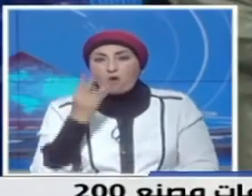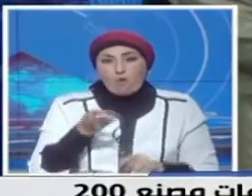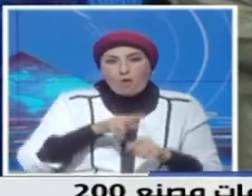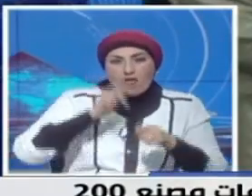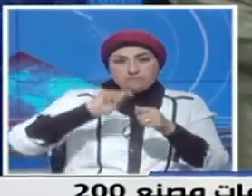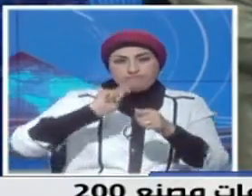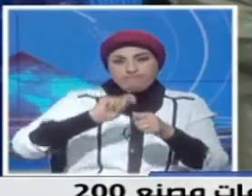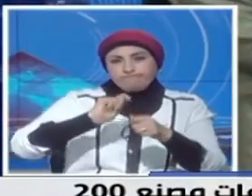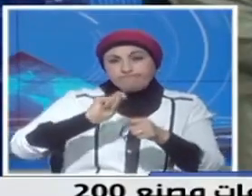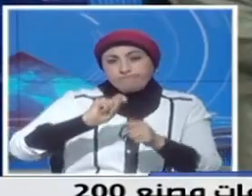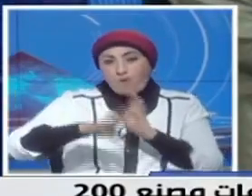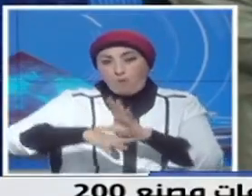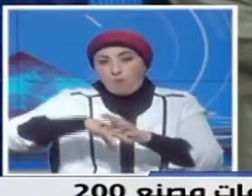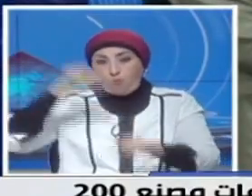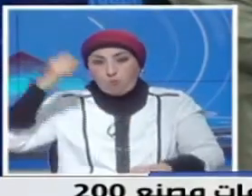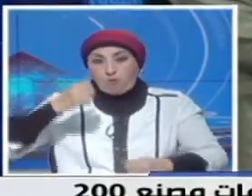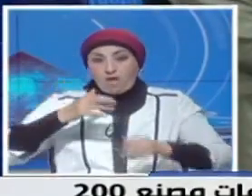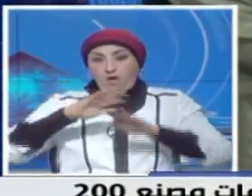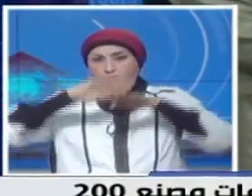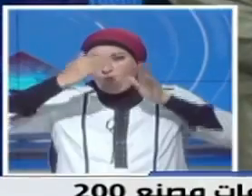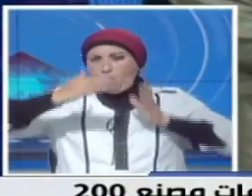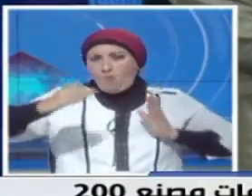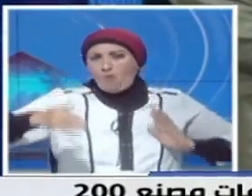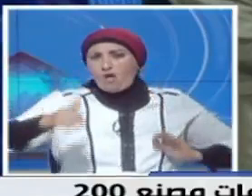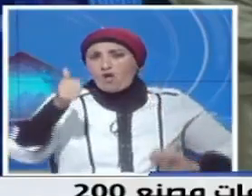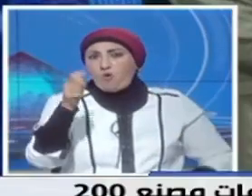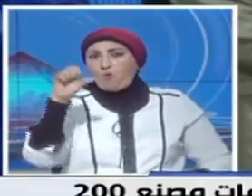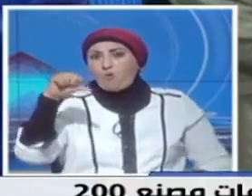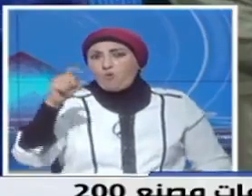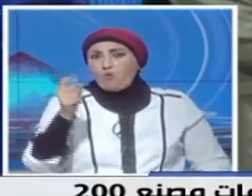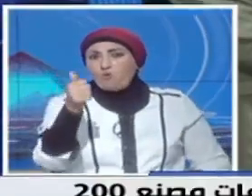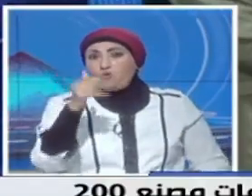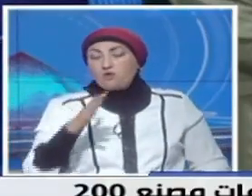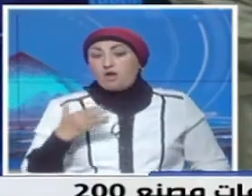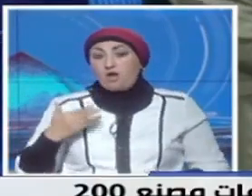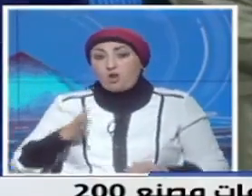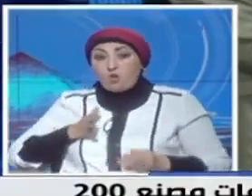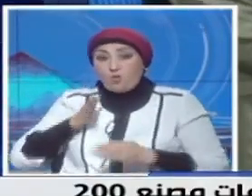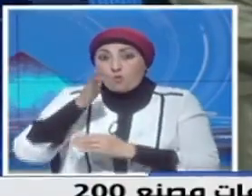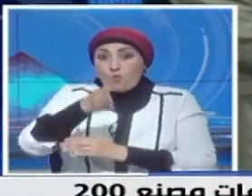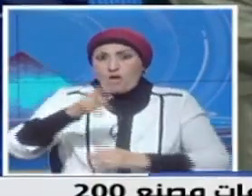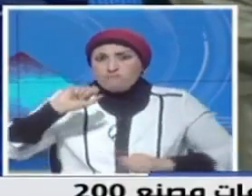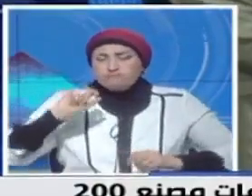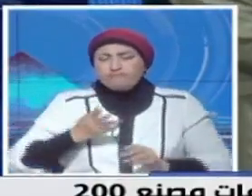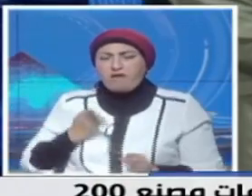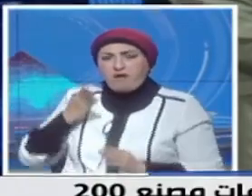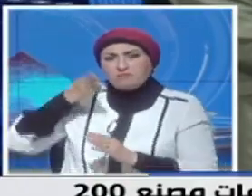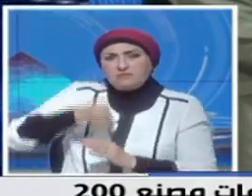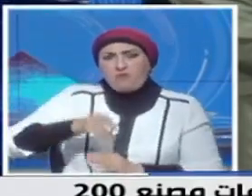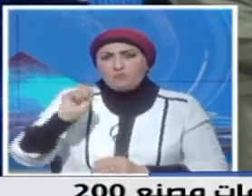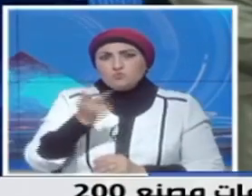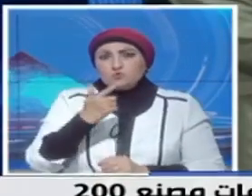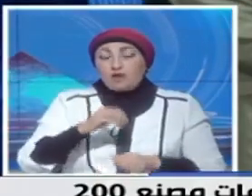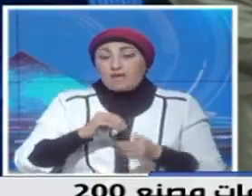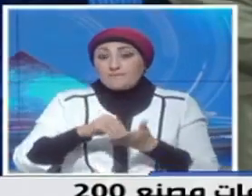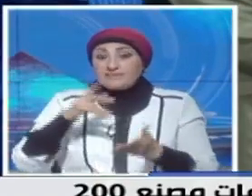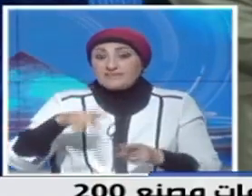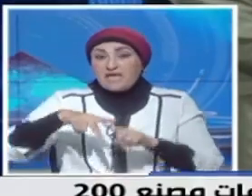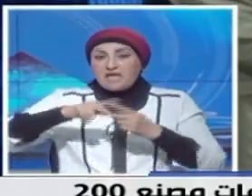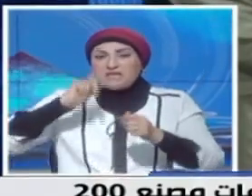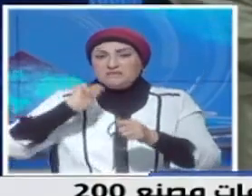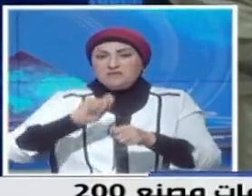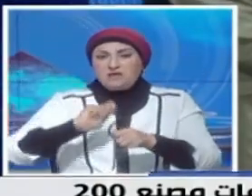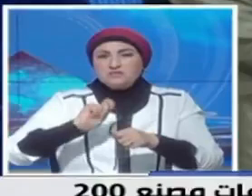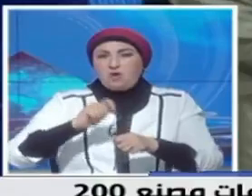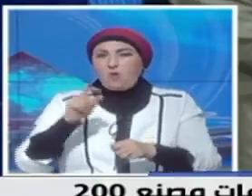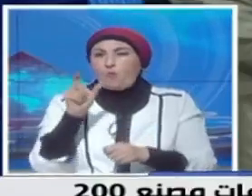تصنيع شاسيه المركبة الأورال وكباري الاقتحام السريع، إضافة إلى العمل على بدء تصنيع